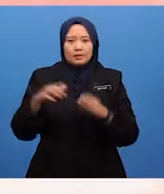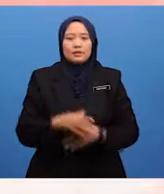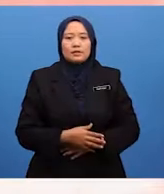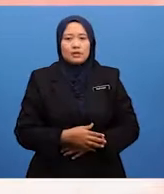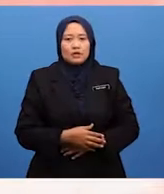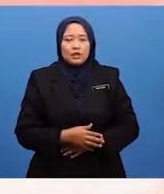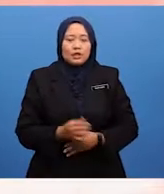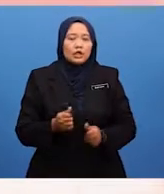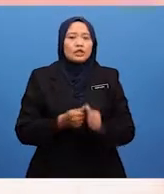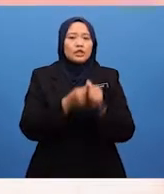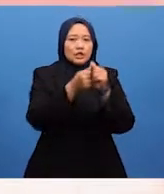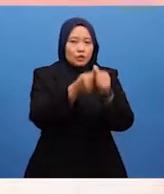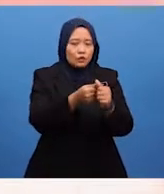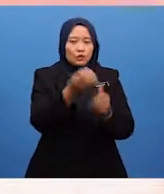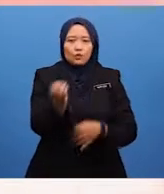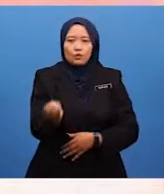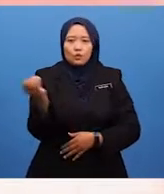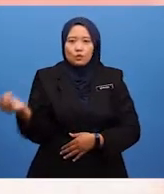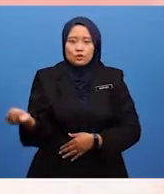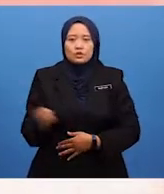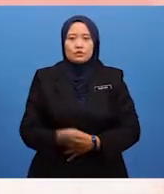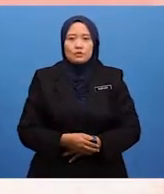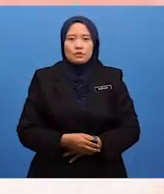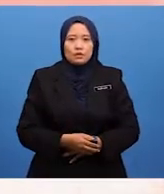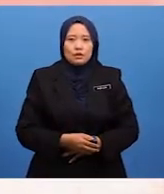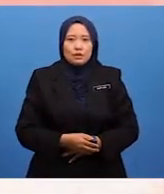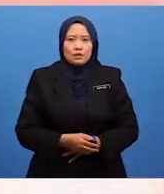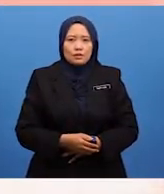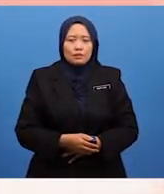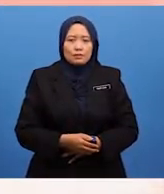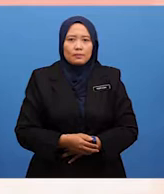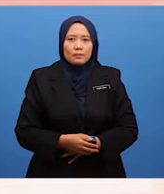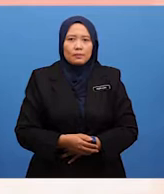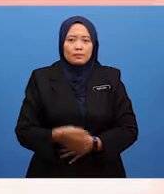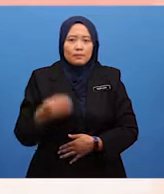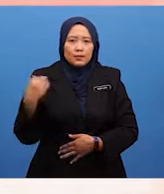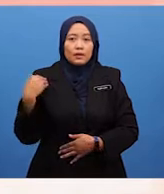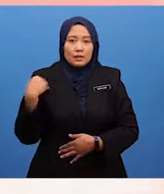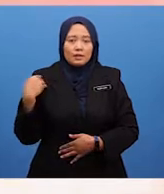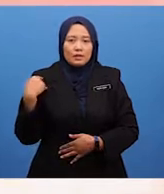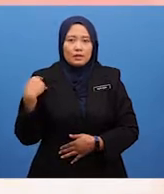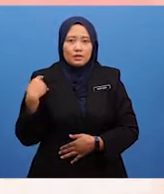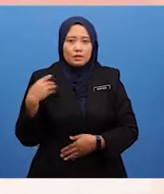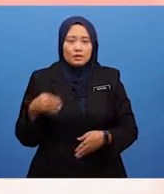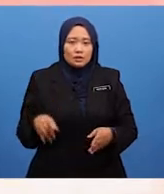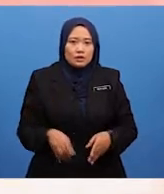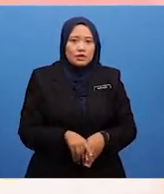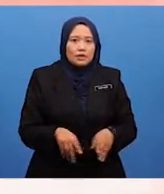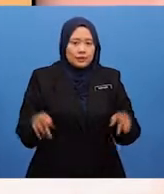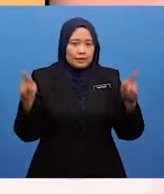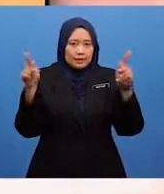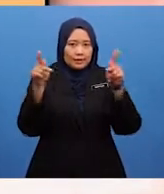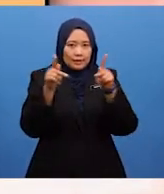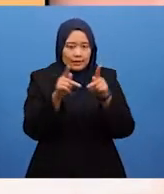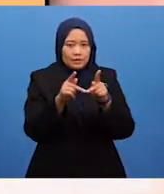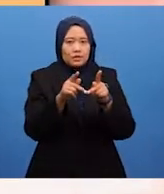lukisan mengikut sudut pandangan saling berkait antara satu dengan yang lain kalau tak berkayu Tak jadilah kita